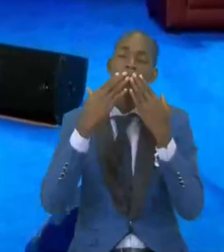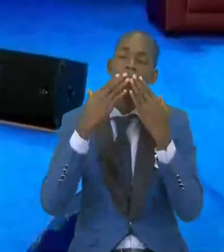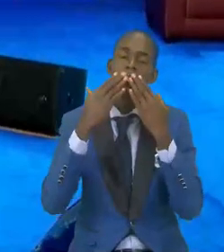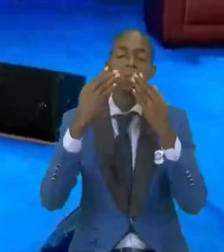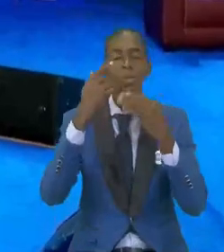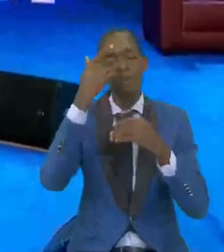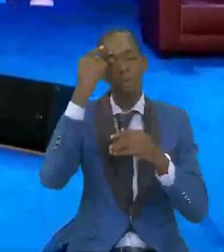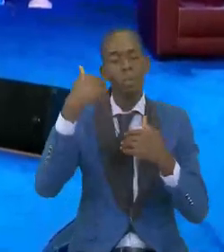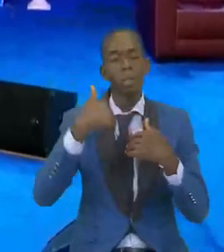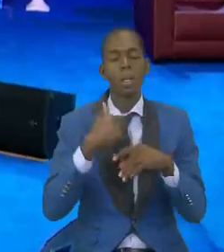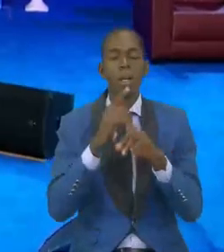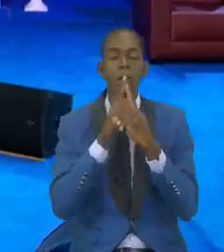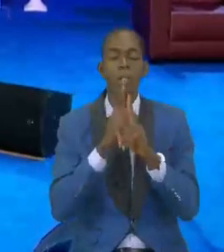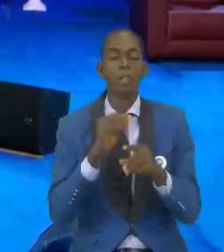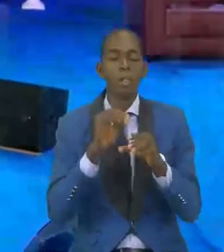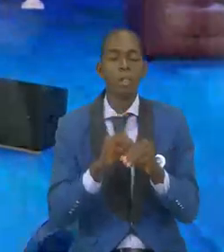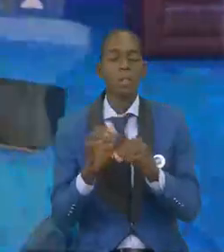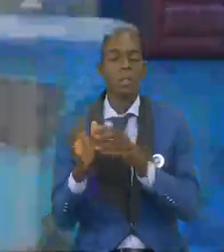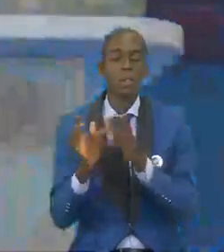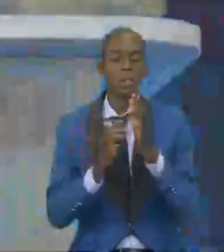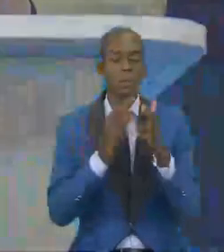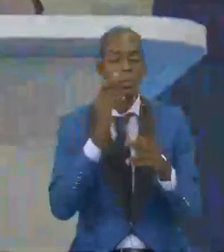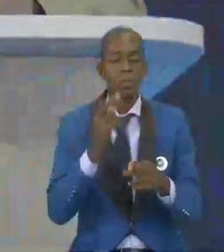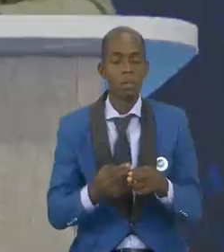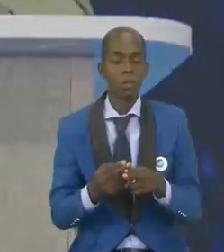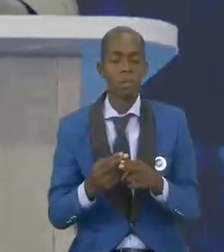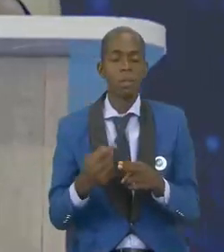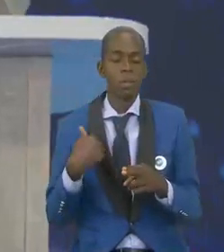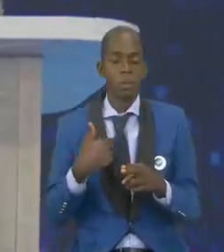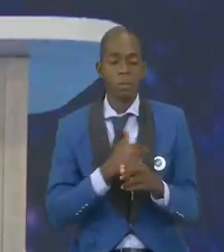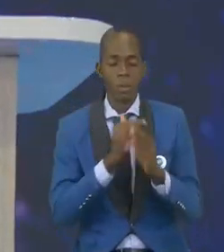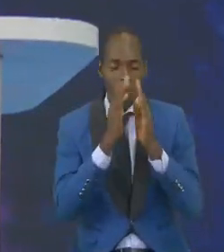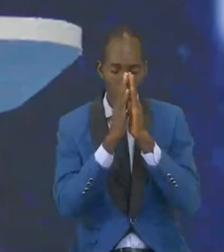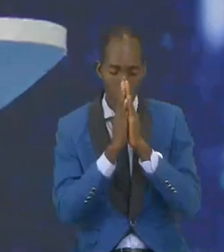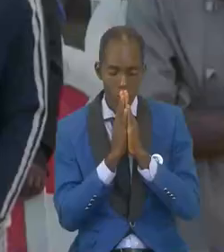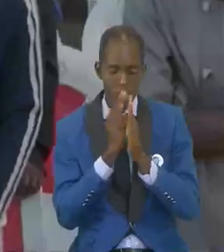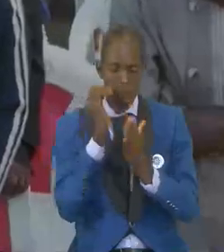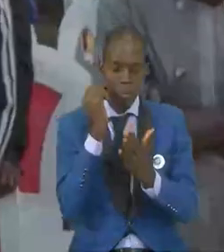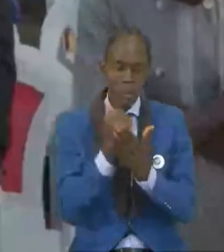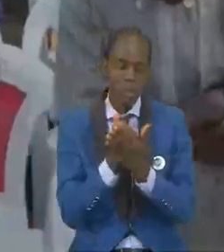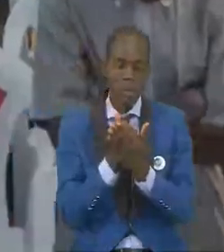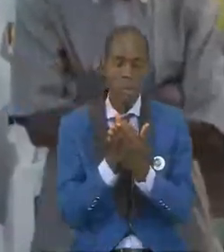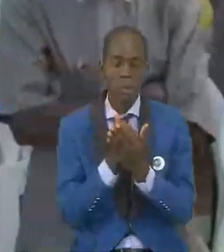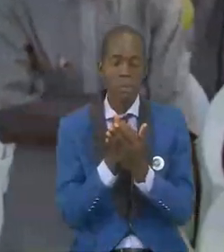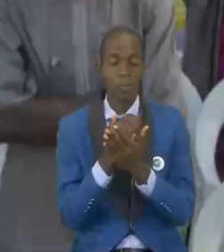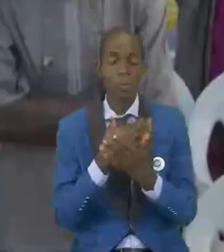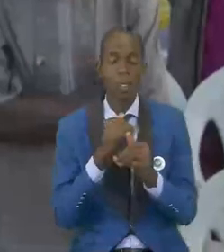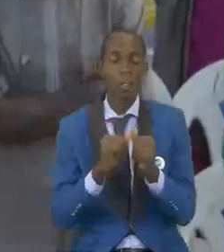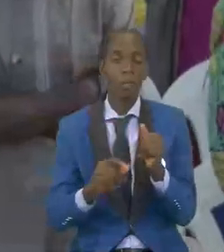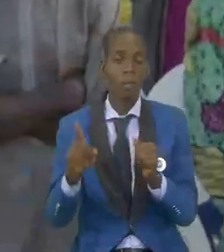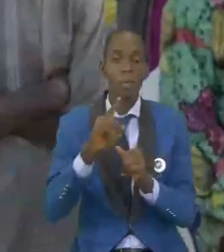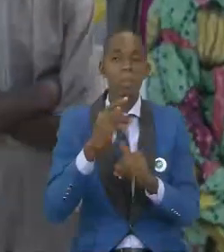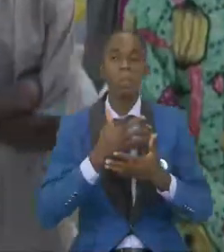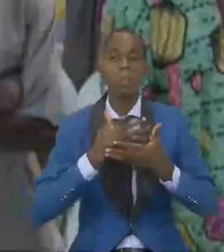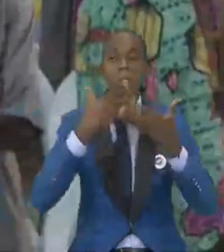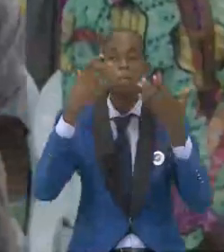ressort à l'arme nous devrions être nous te remercions pour l'exaucement au nom de Jésus nous